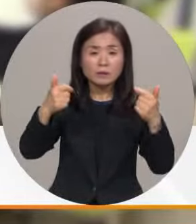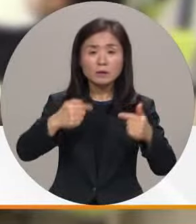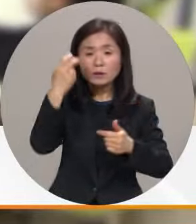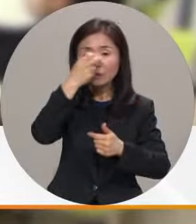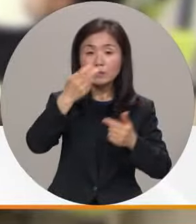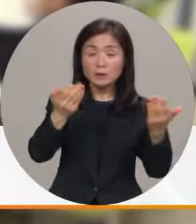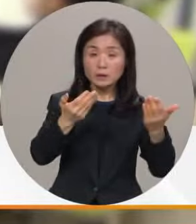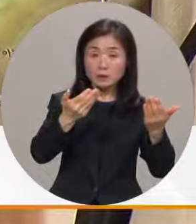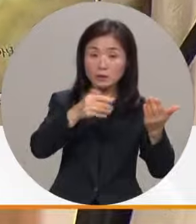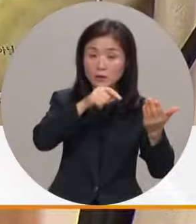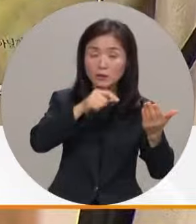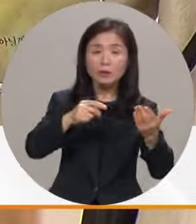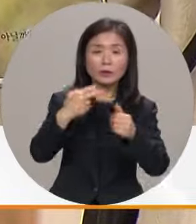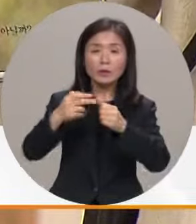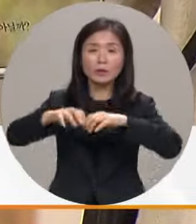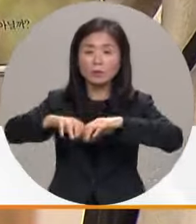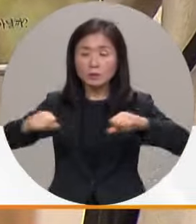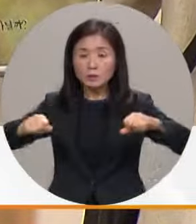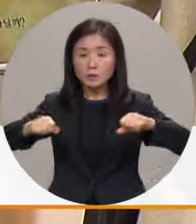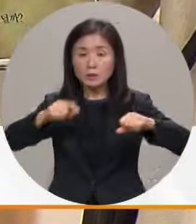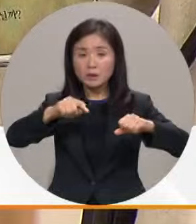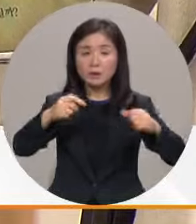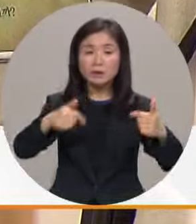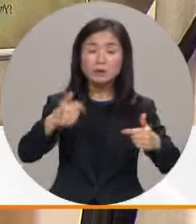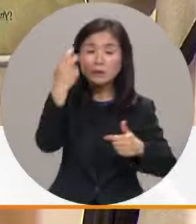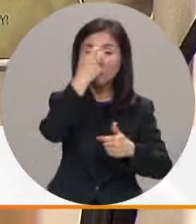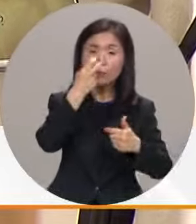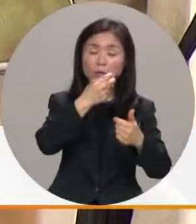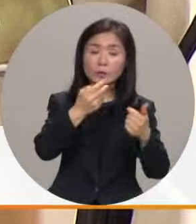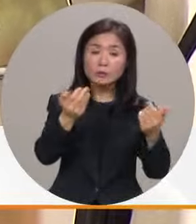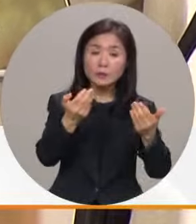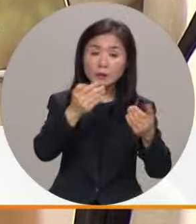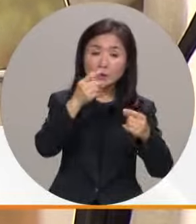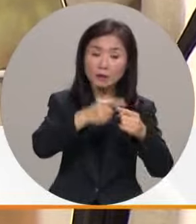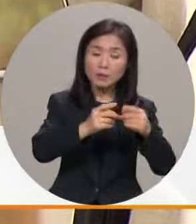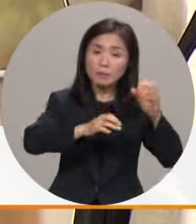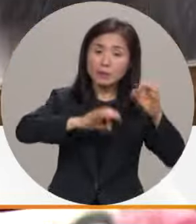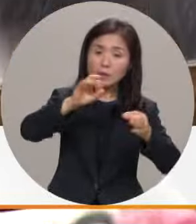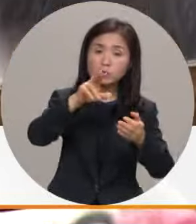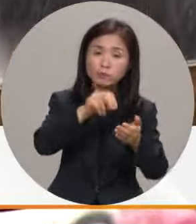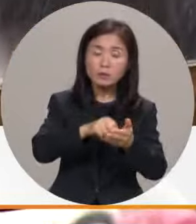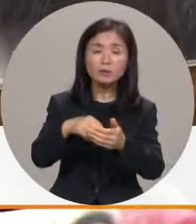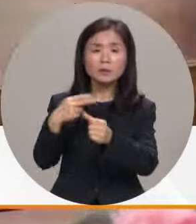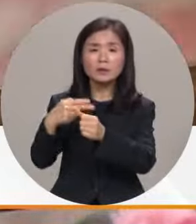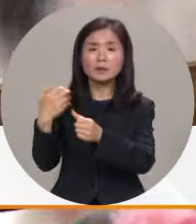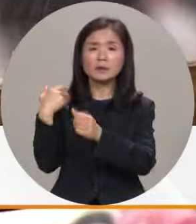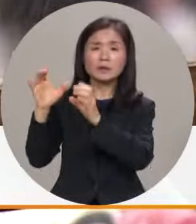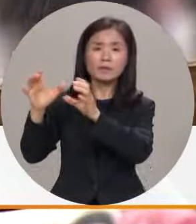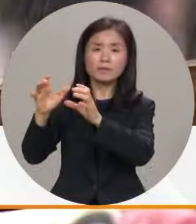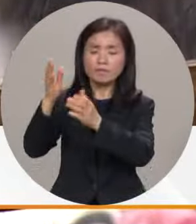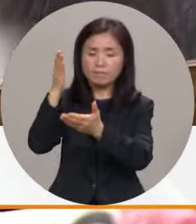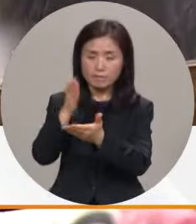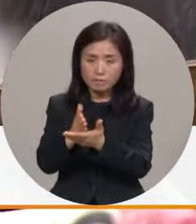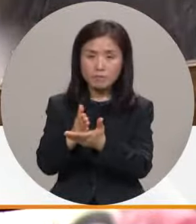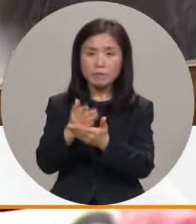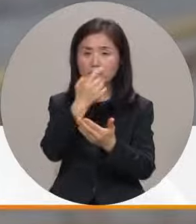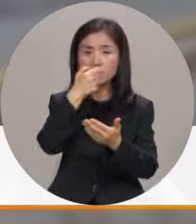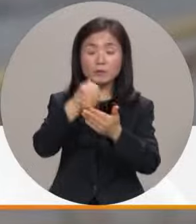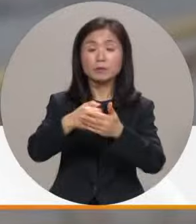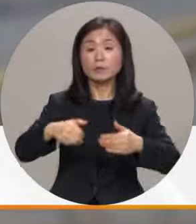하고 늘봄 운영 시간 중 발생한 문제에 대해 교사에게 책임을 묻지 않도록 보장해야 한다는 요구도 나오고